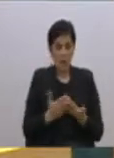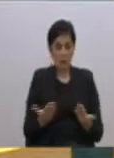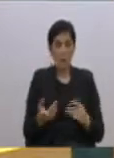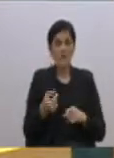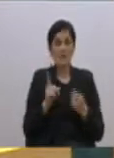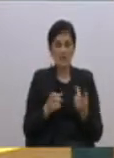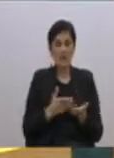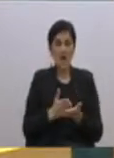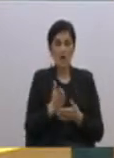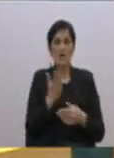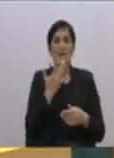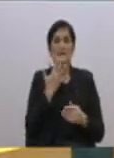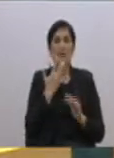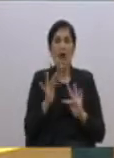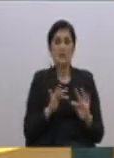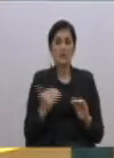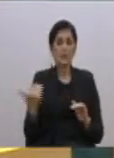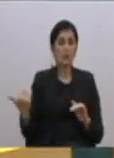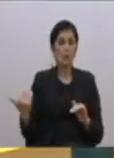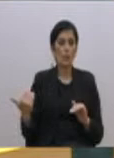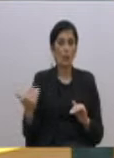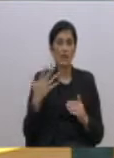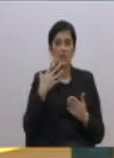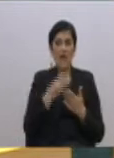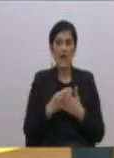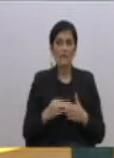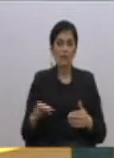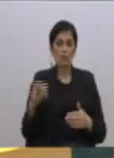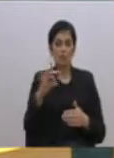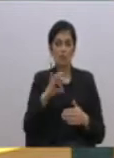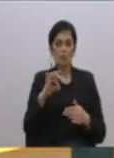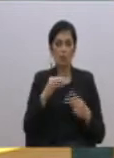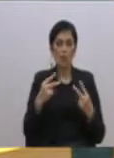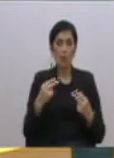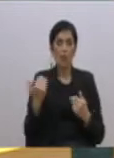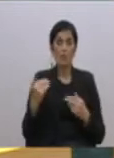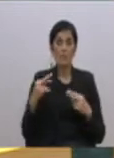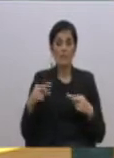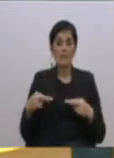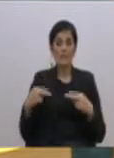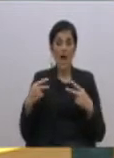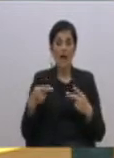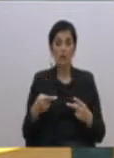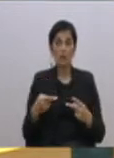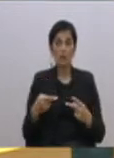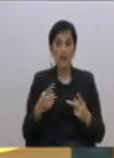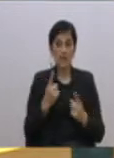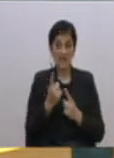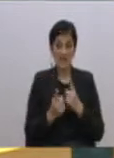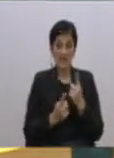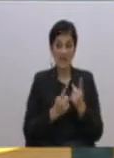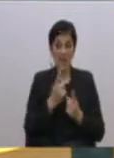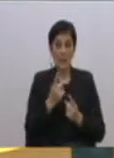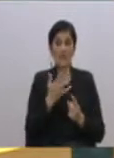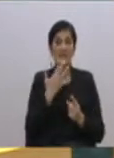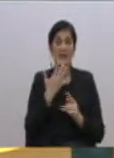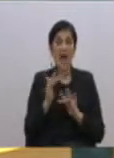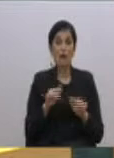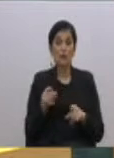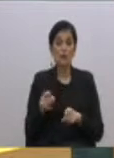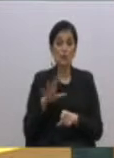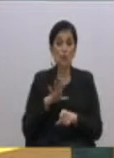vi arăt, n-ați hebi sa sa martor. Ta visi nulovan intolerant obebit. N-ați vladimi sa roa. Ca nu gvesti na israț, n-ați hebi zros da